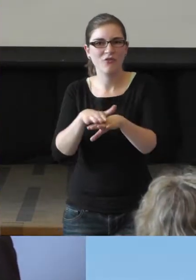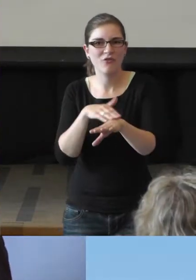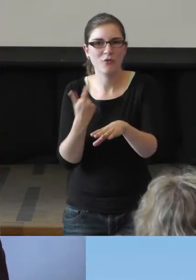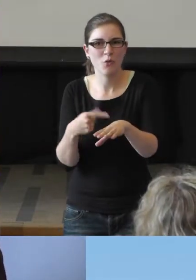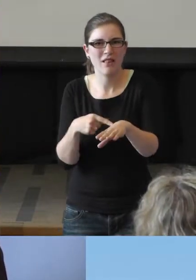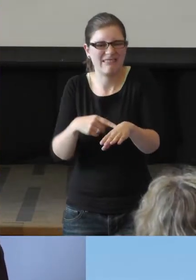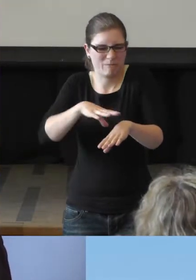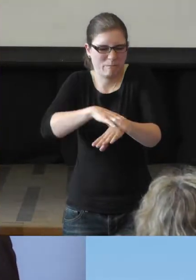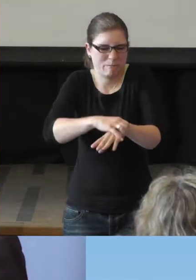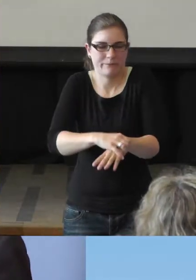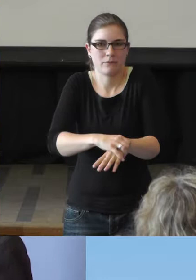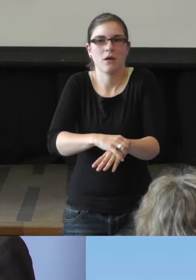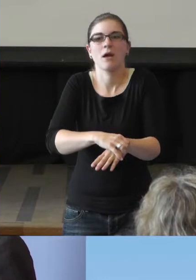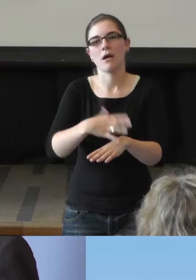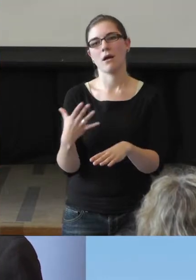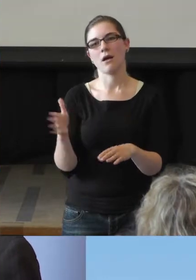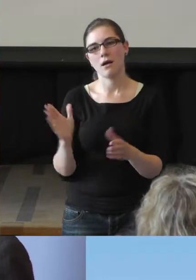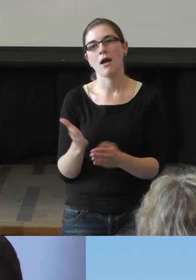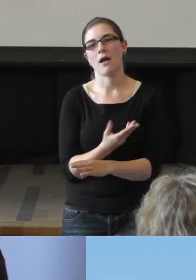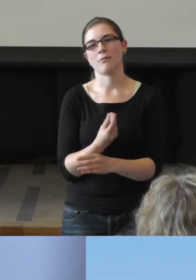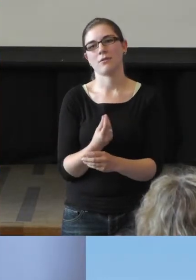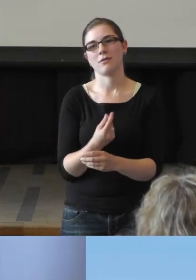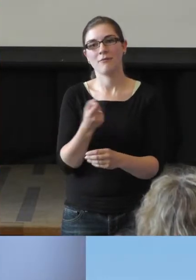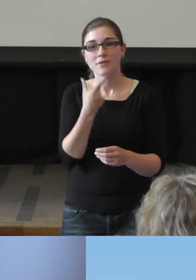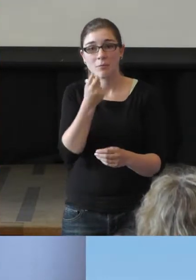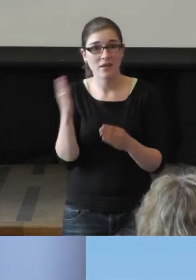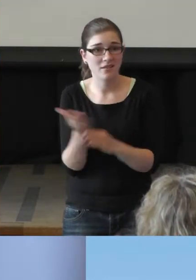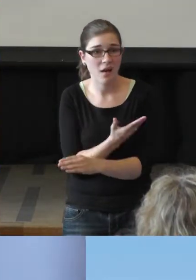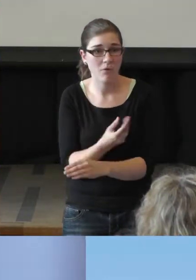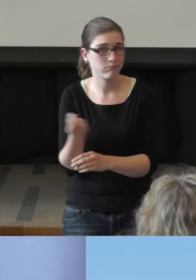unterdrückt werden. Wenn man die wieder absetzt, dann kribbelt es wieder genauso wie vorher.